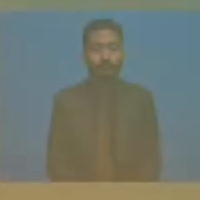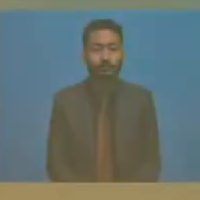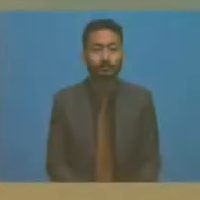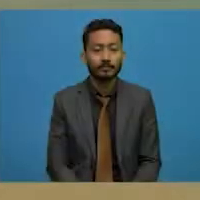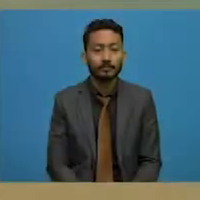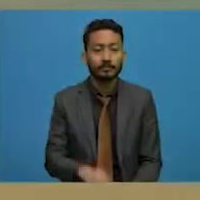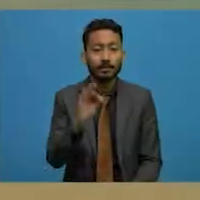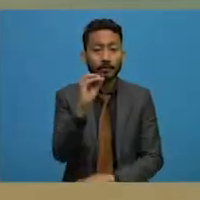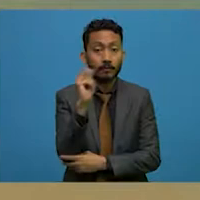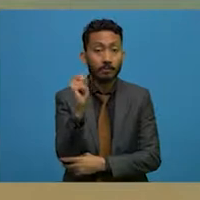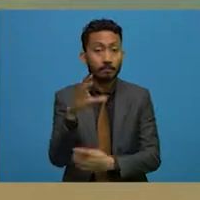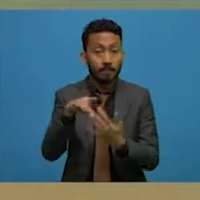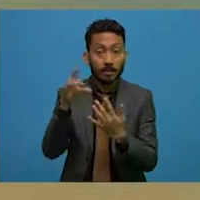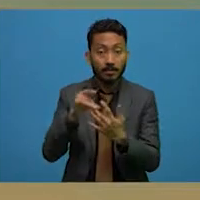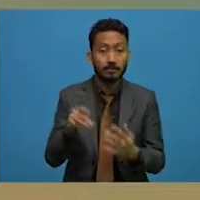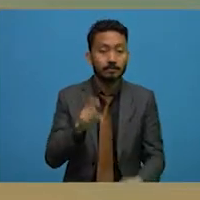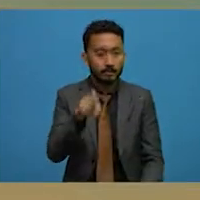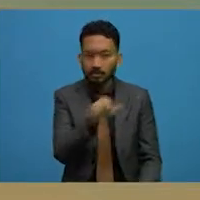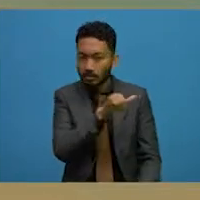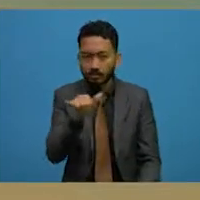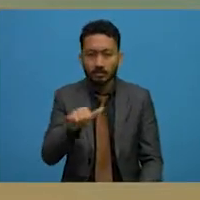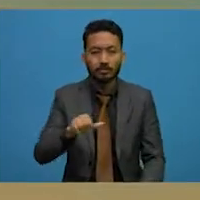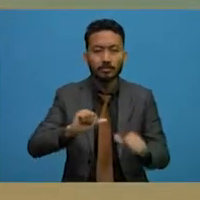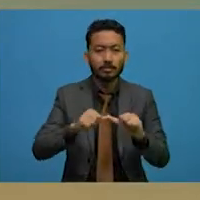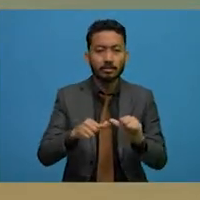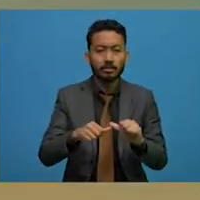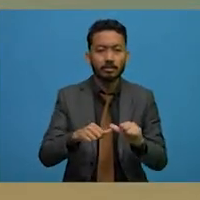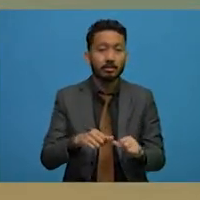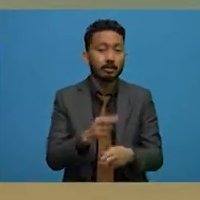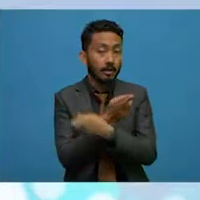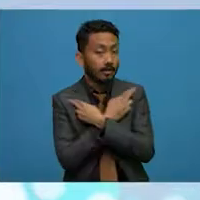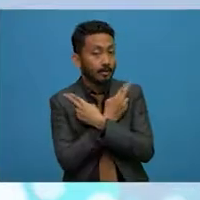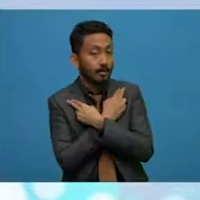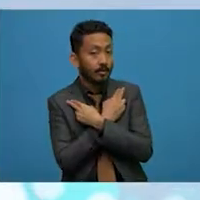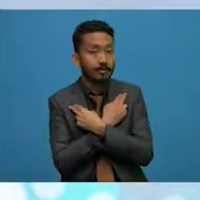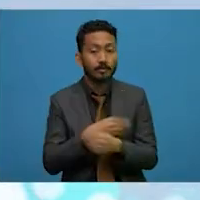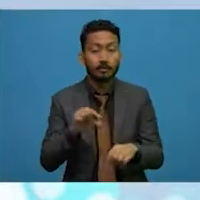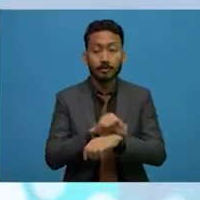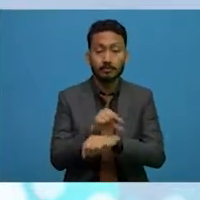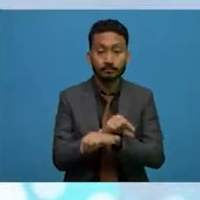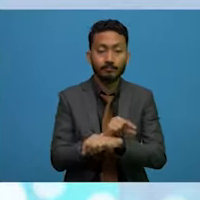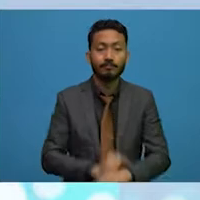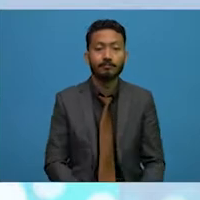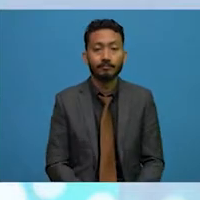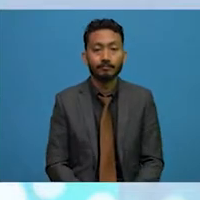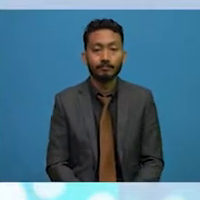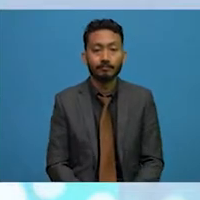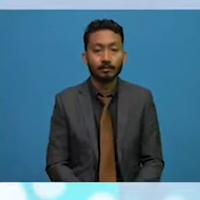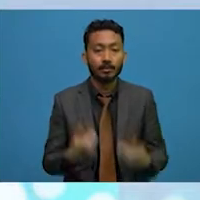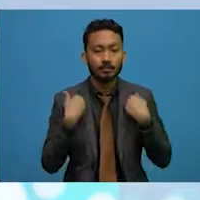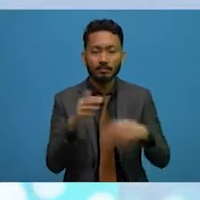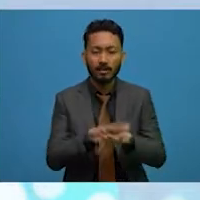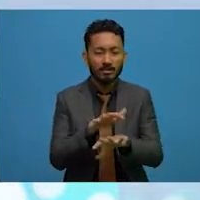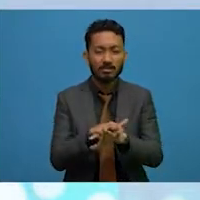Font yang dipilih haruslah konsisten agar lebih bersifat mesra pengguna. Terdapat pelbagai jenis style